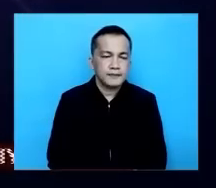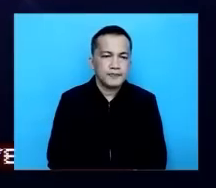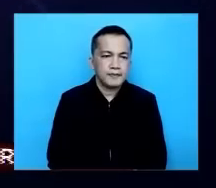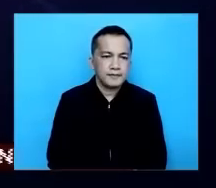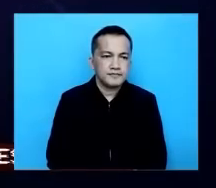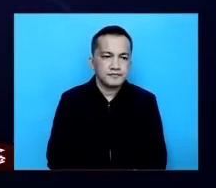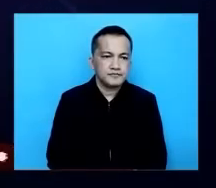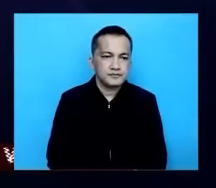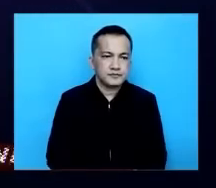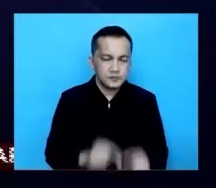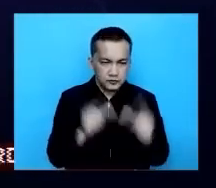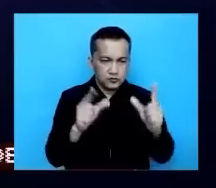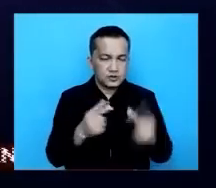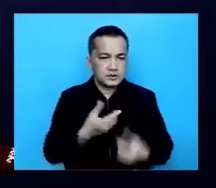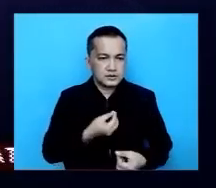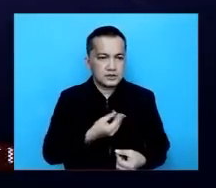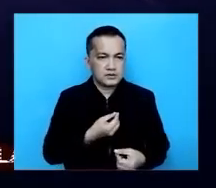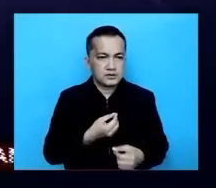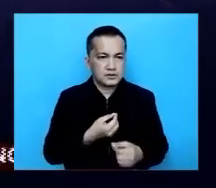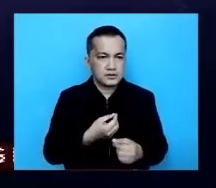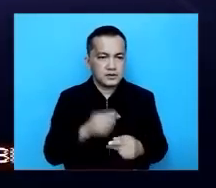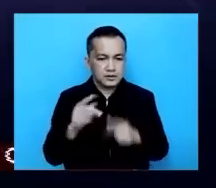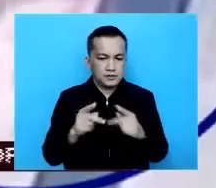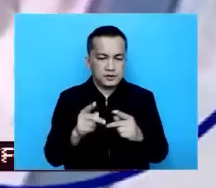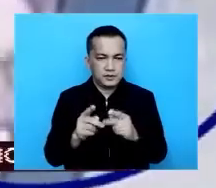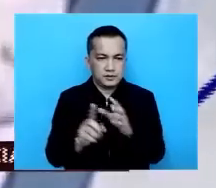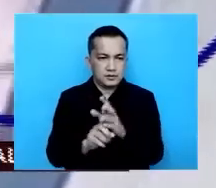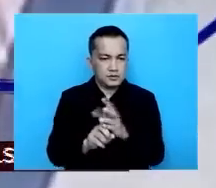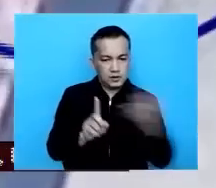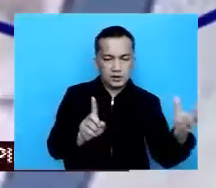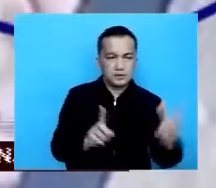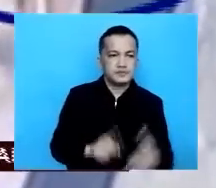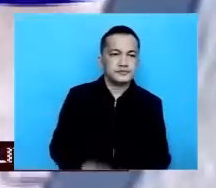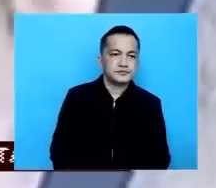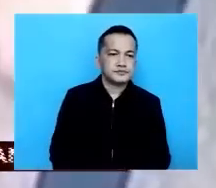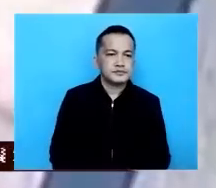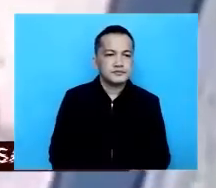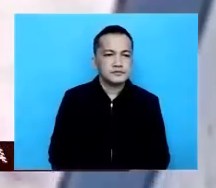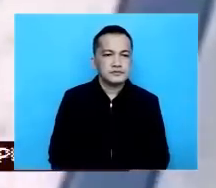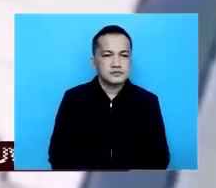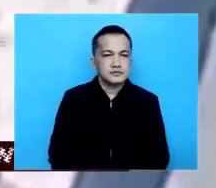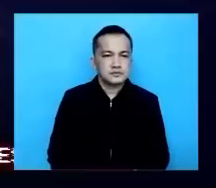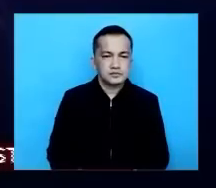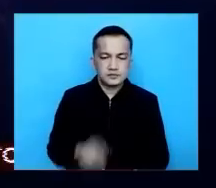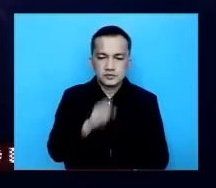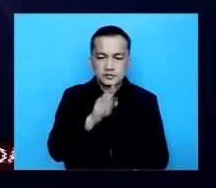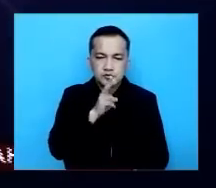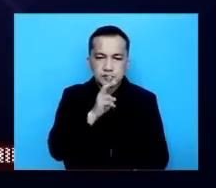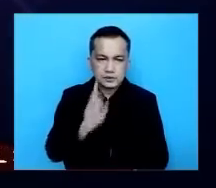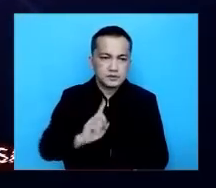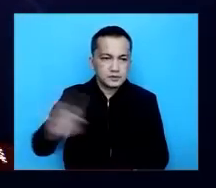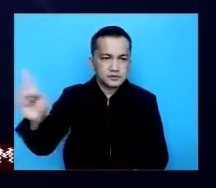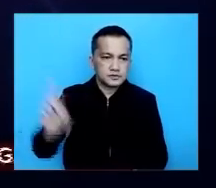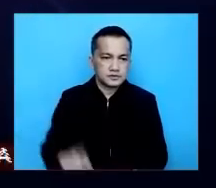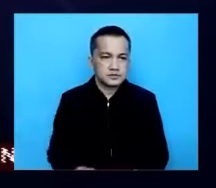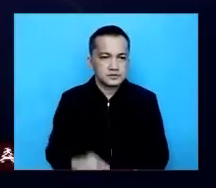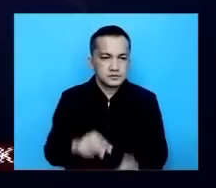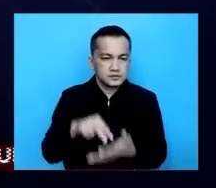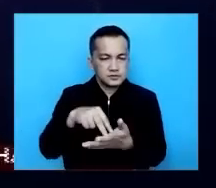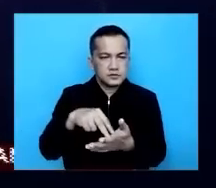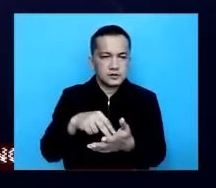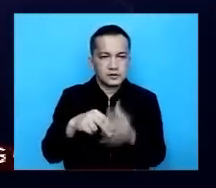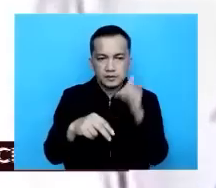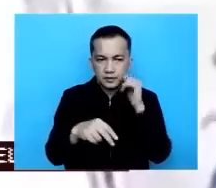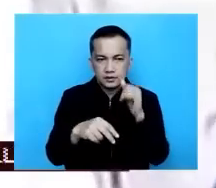Sa gulat at takot, agad lumayo ang mga tao sa tabi ng vendor. Mabilis namang tumakas ang sospek. Nakatayo pa ang biktima